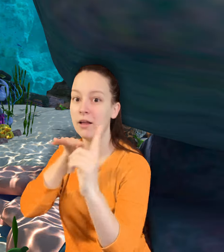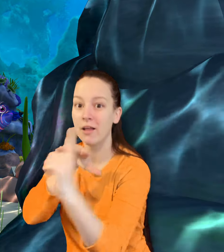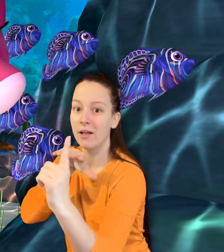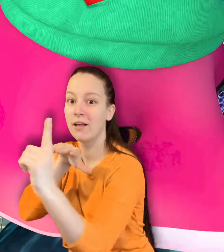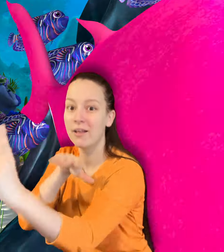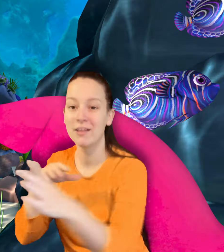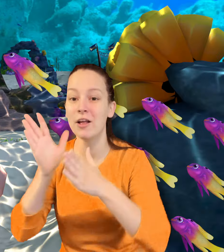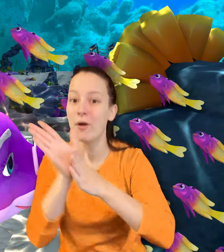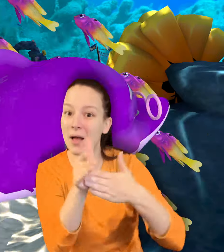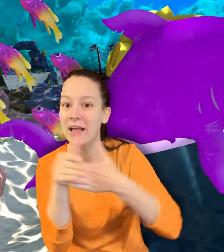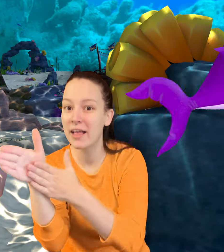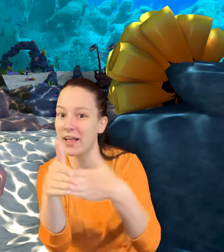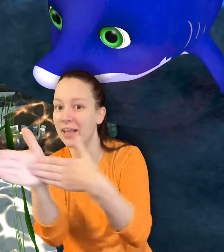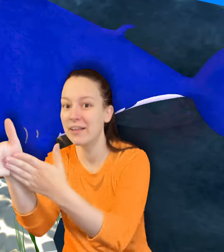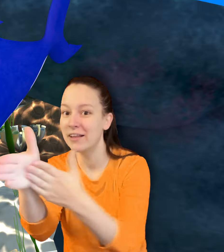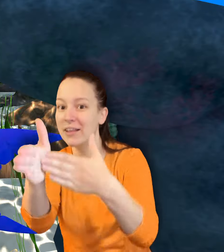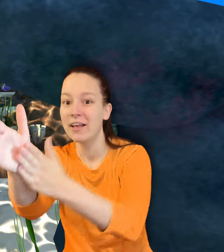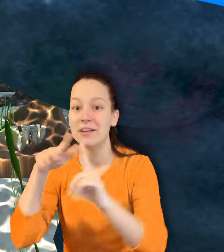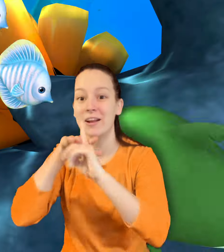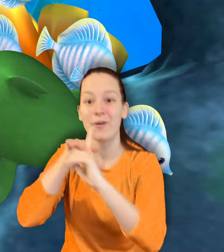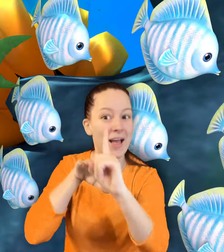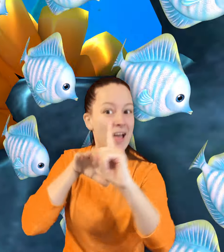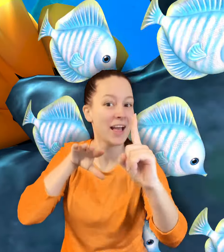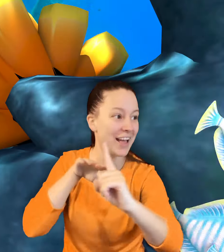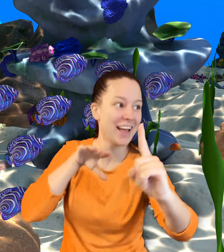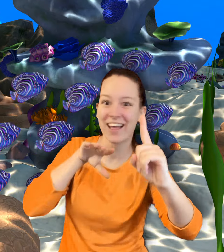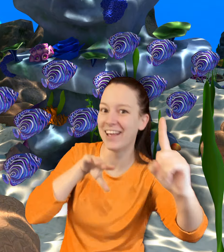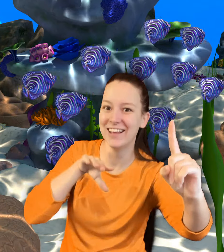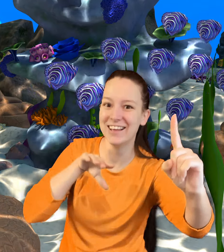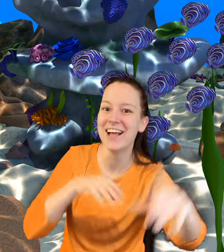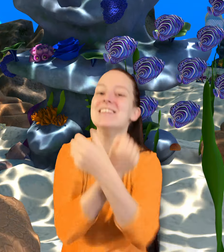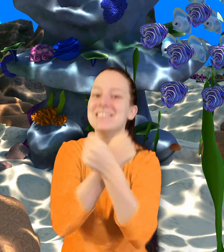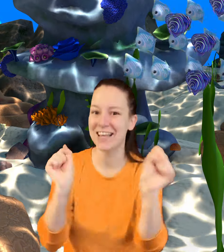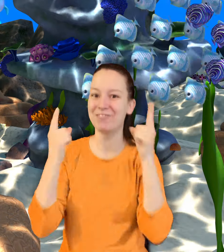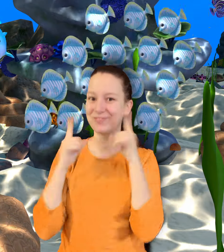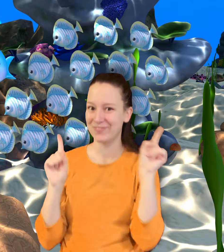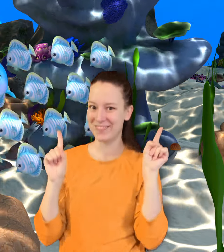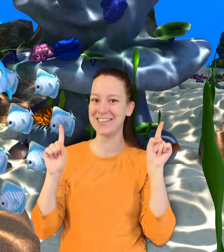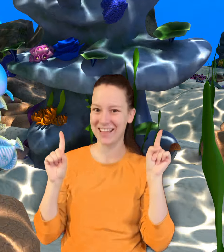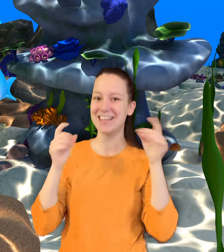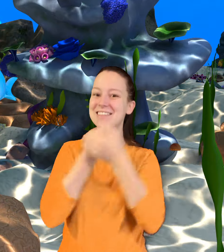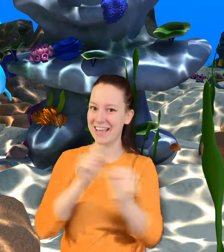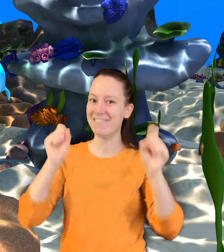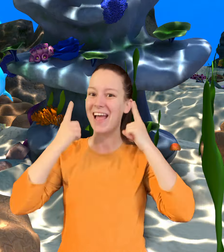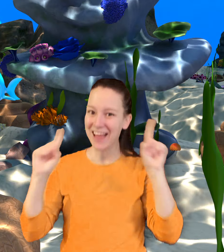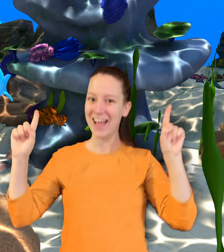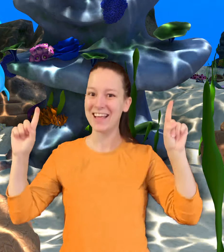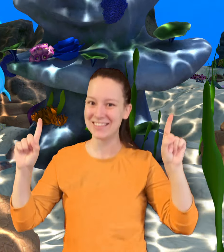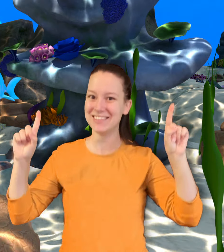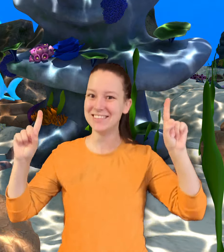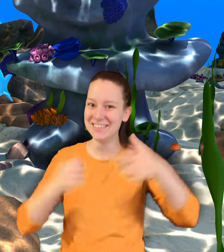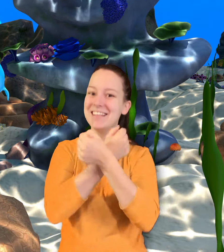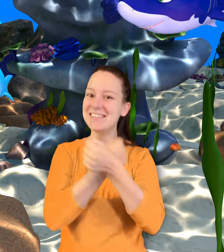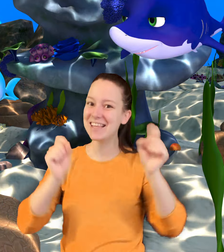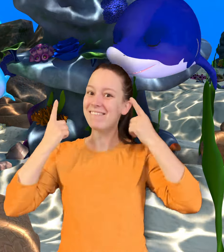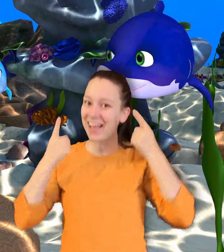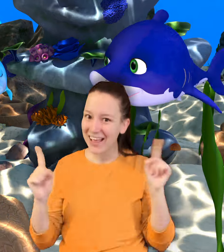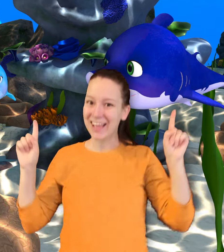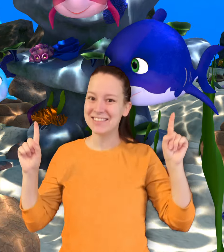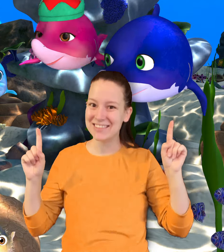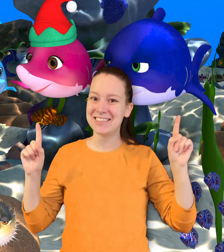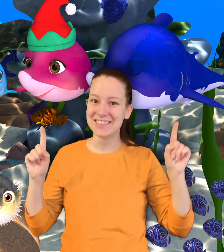逃げろ逃げろ逃げろもう安心た